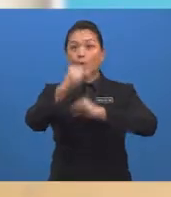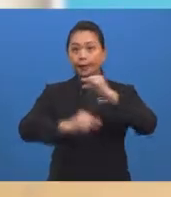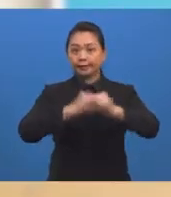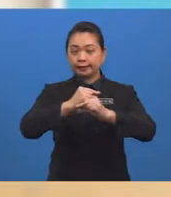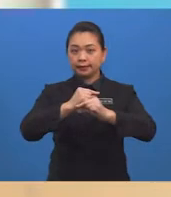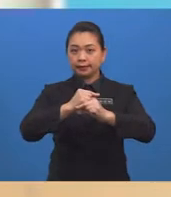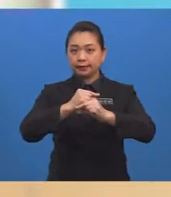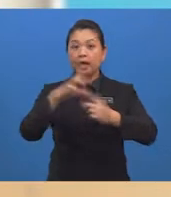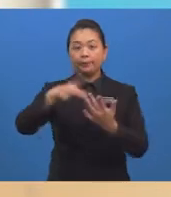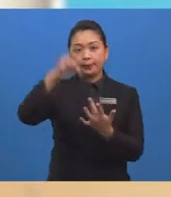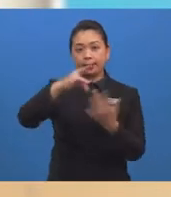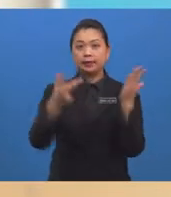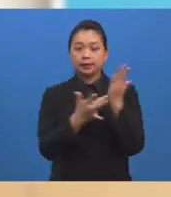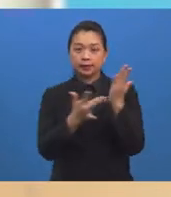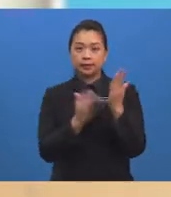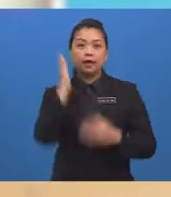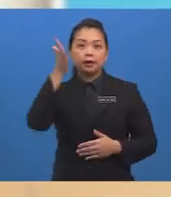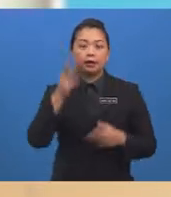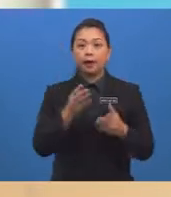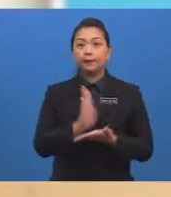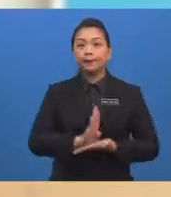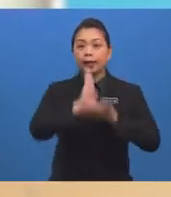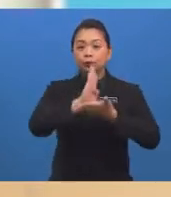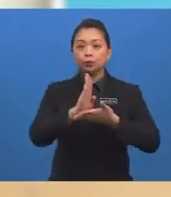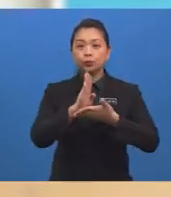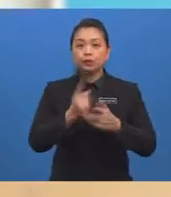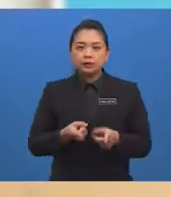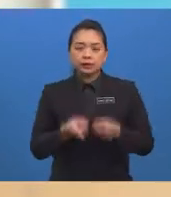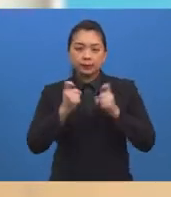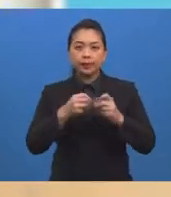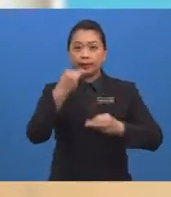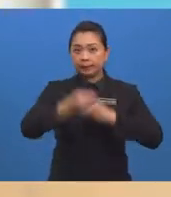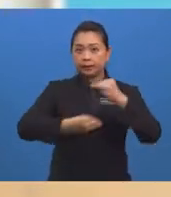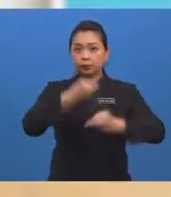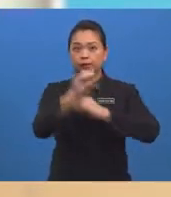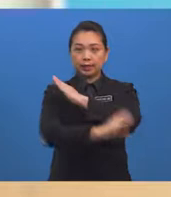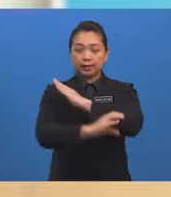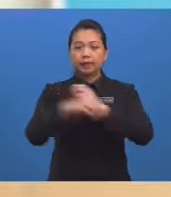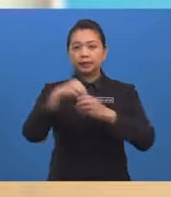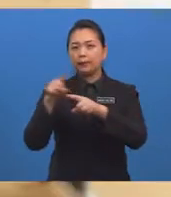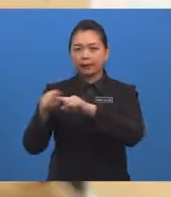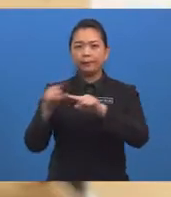Pemindahan teknologi akan membantu mempercepat kemajuan negara dalam pelbagai bidang.